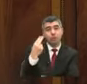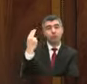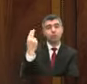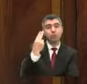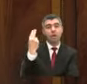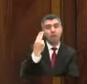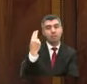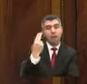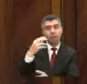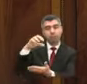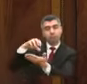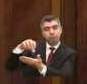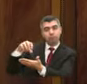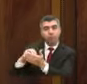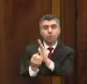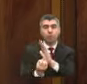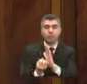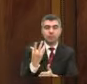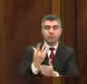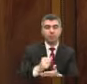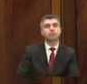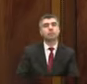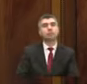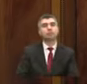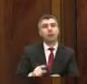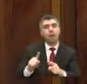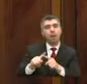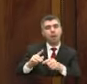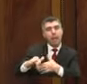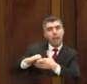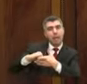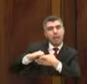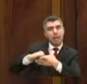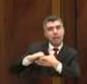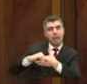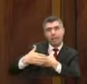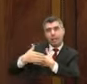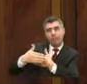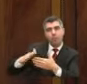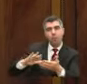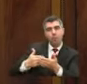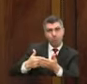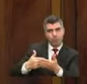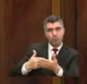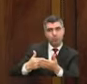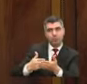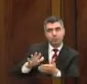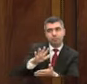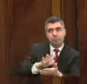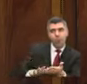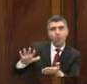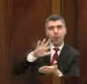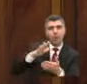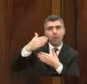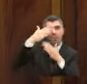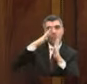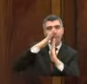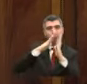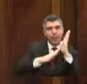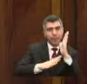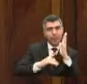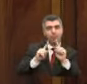مؤسسة جامعية جديدة بهدف تقريب العرض الجامعي من كل أقاليم المملكة، خاصة الأقاليم ذات الطابع